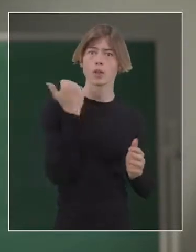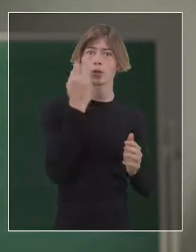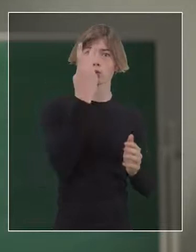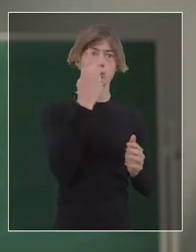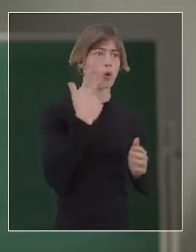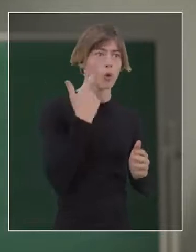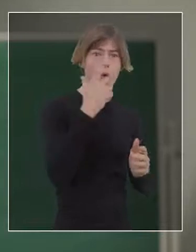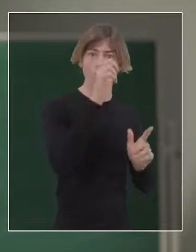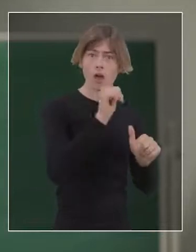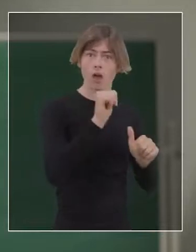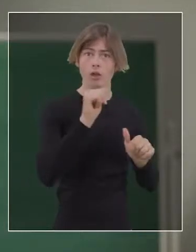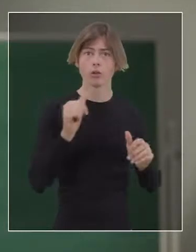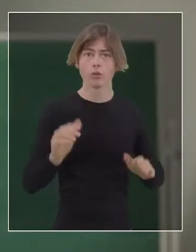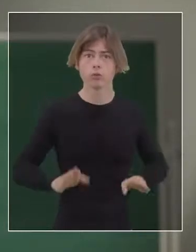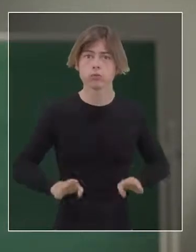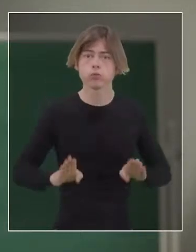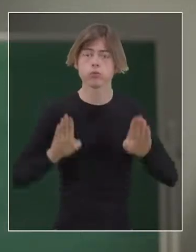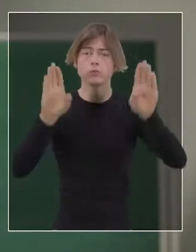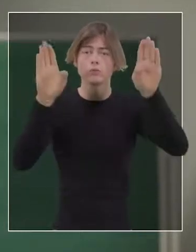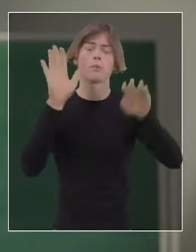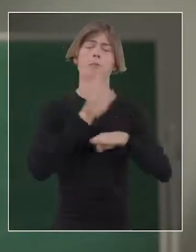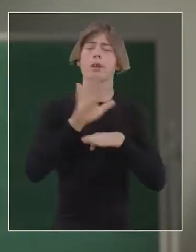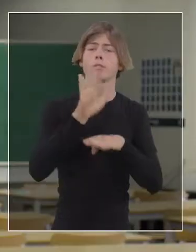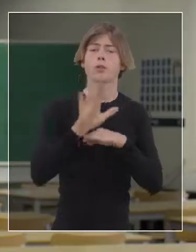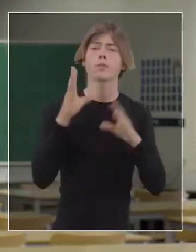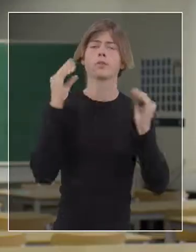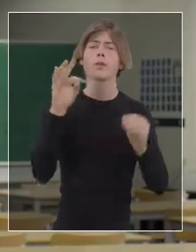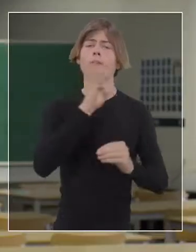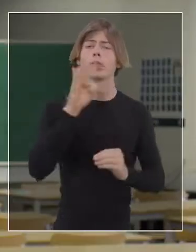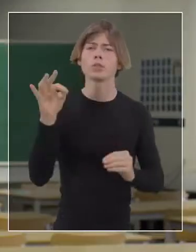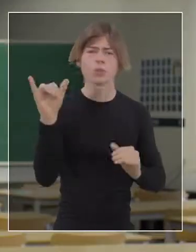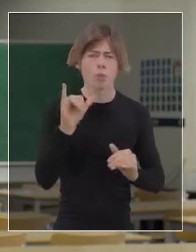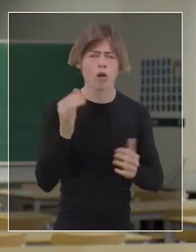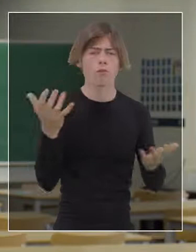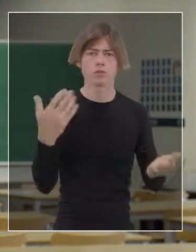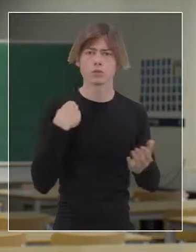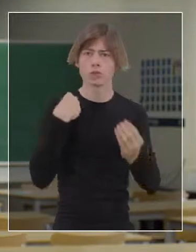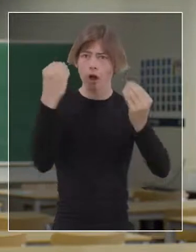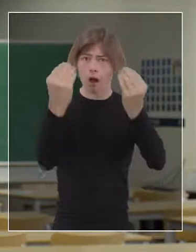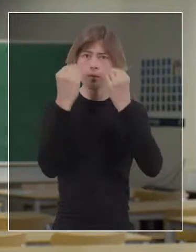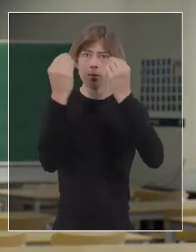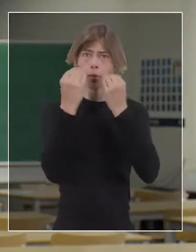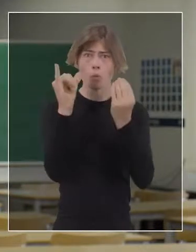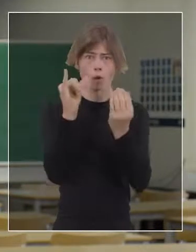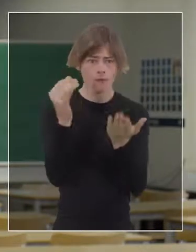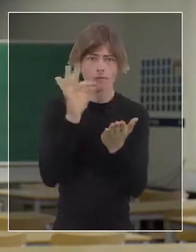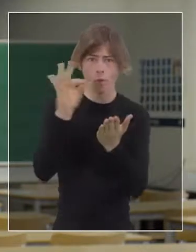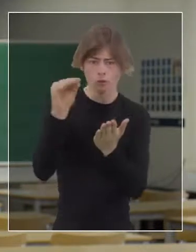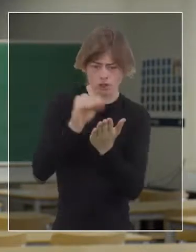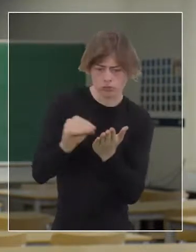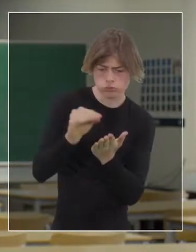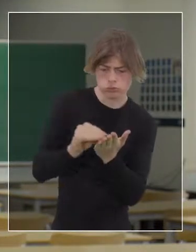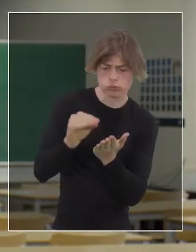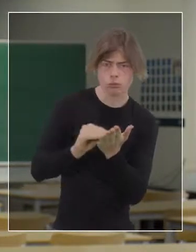sourds, on apprend, on évolue avec les deux langues. Du coup, par exemple, il y a des cours, le